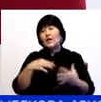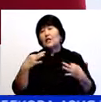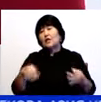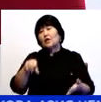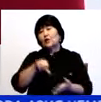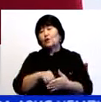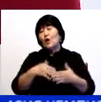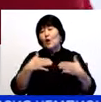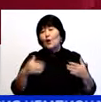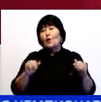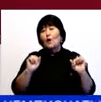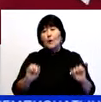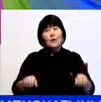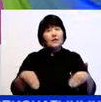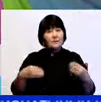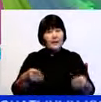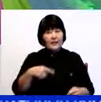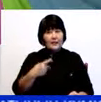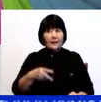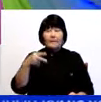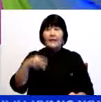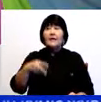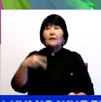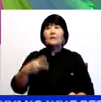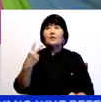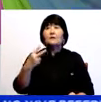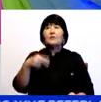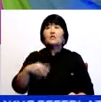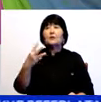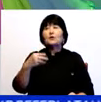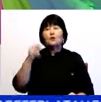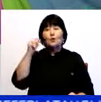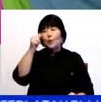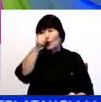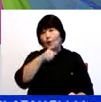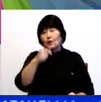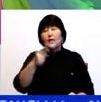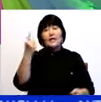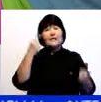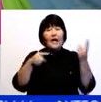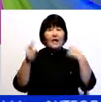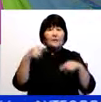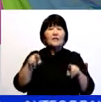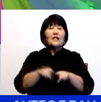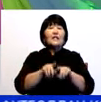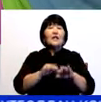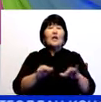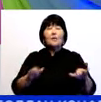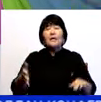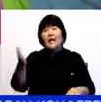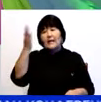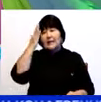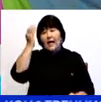ustauğa ülken mümkündük beret deydi. 2022-2023 oku jılında şarmaşılı jene balalardın